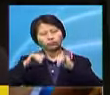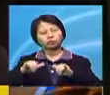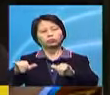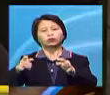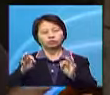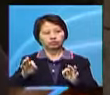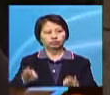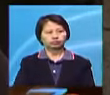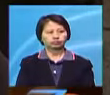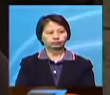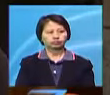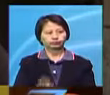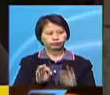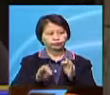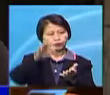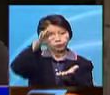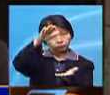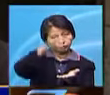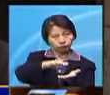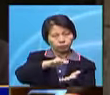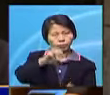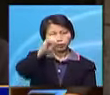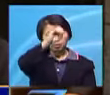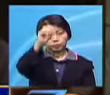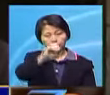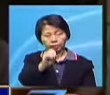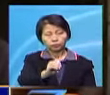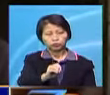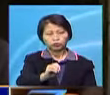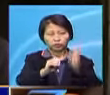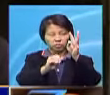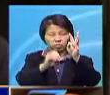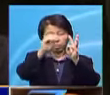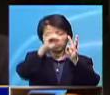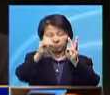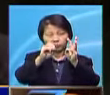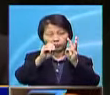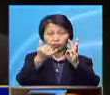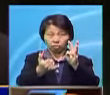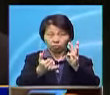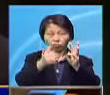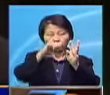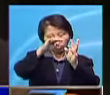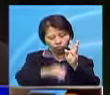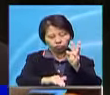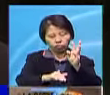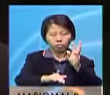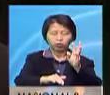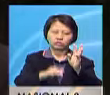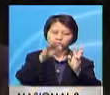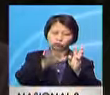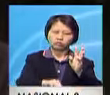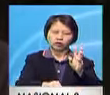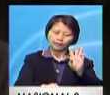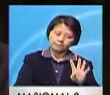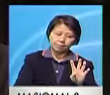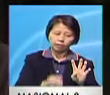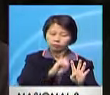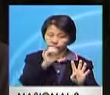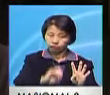kalau kurangkan sikit, peratus tu kira okay lah. Sekarang kan 6 kan. Ya, mungkin kalau kurangkan ke